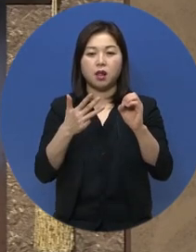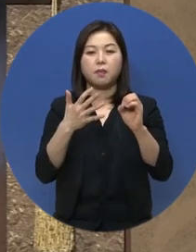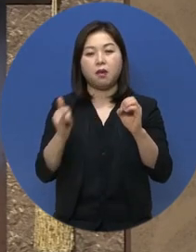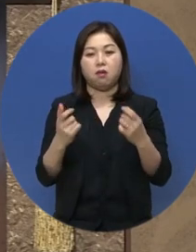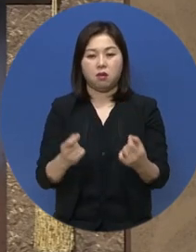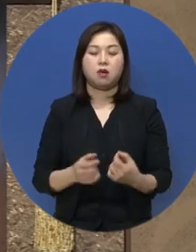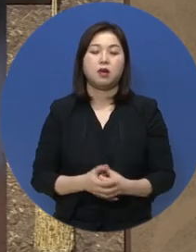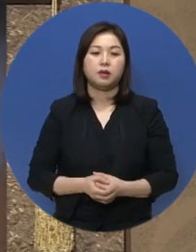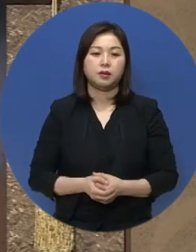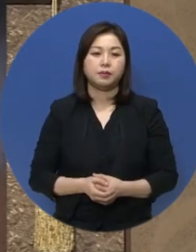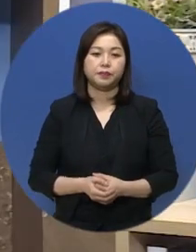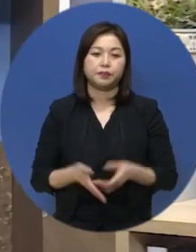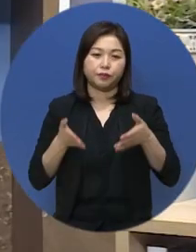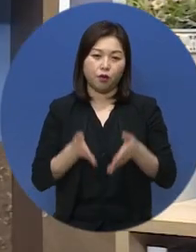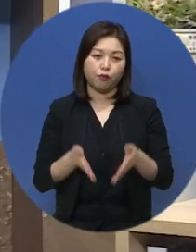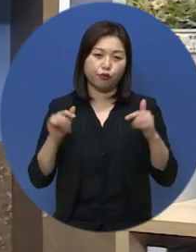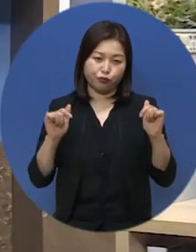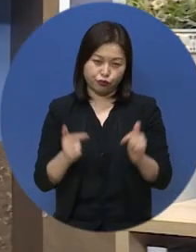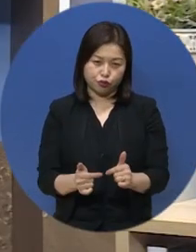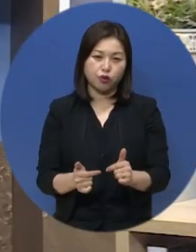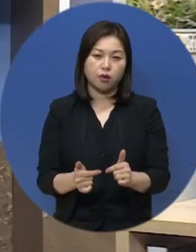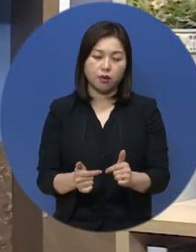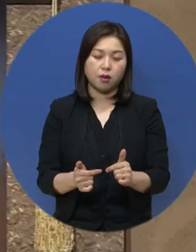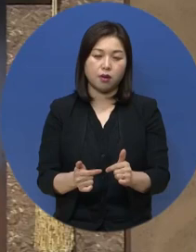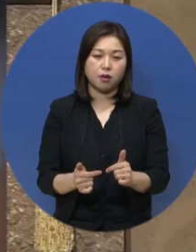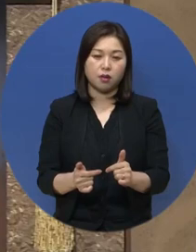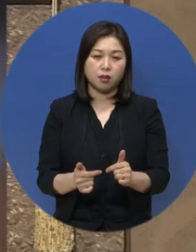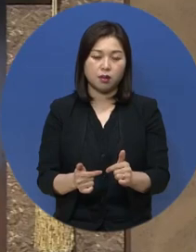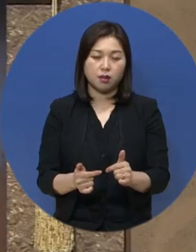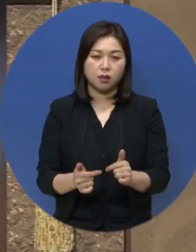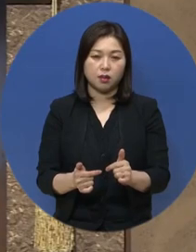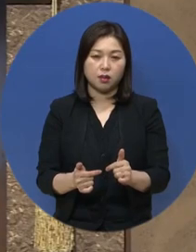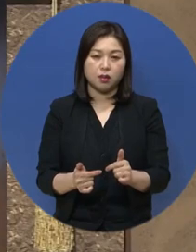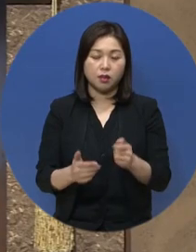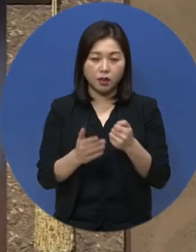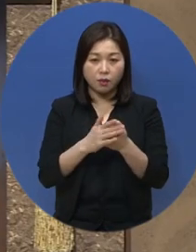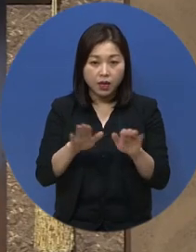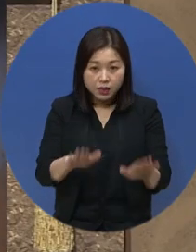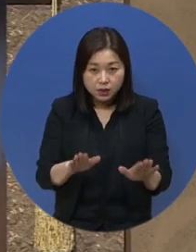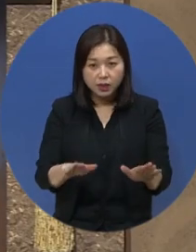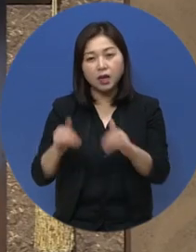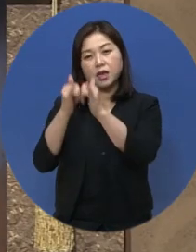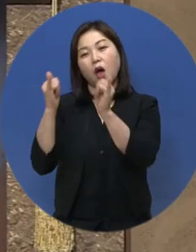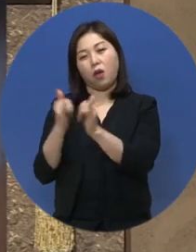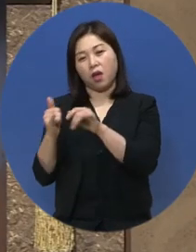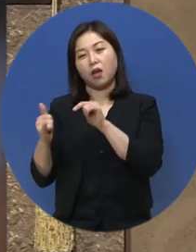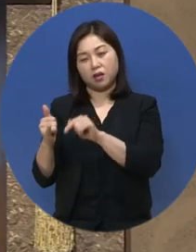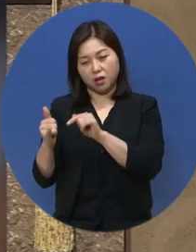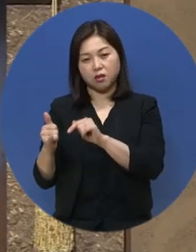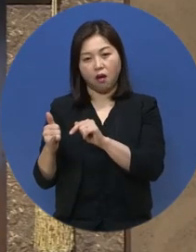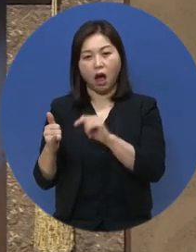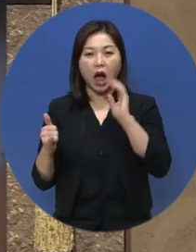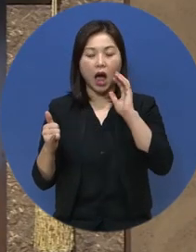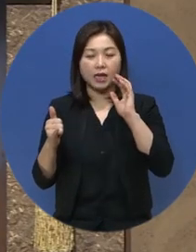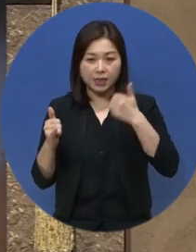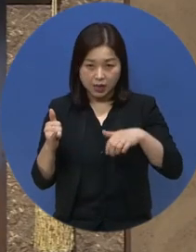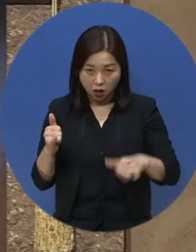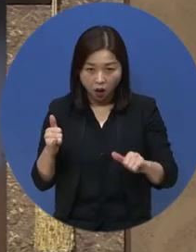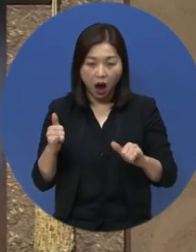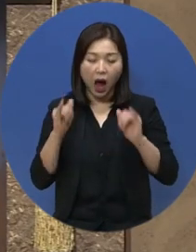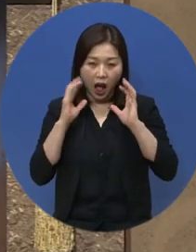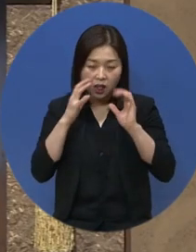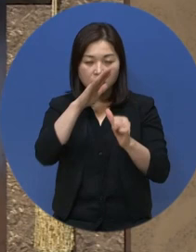네. 그러니까 저출산 시대에 맞이해서 이제는 공적 영역에서 돌봄을 해야 되는 상황이 이르르게 된 거죠. 그래서